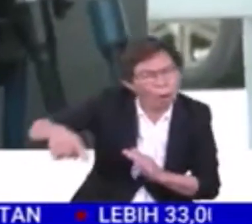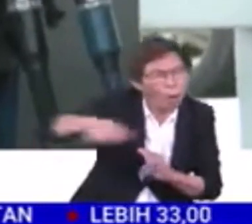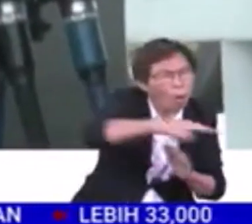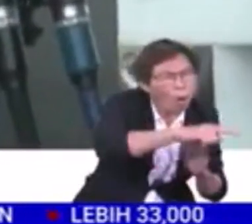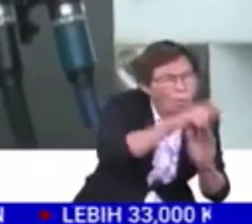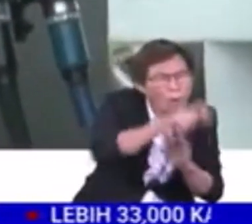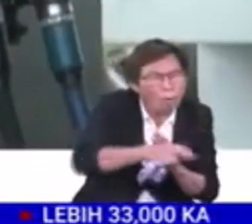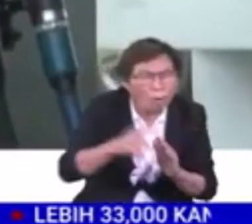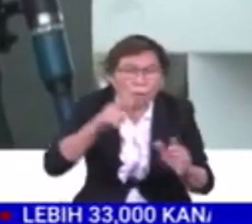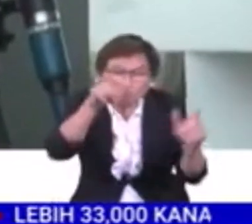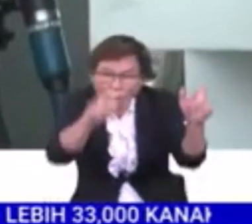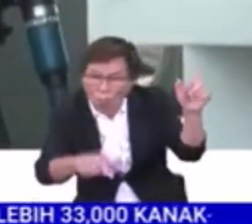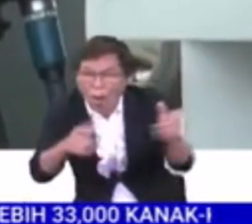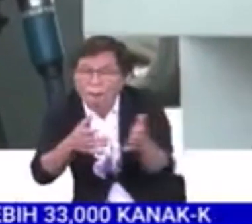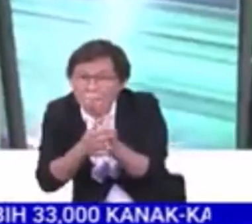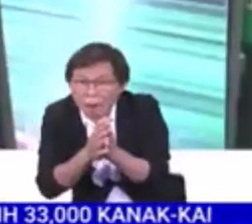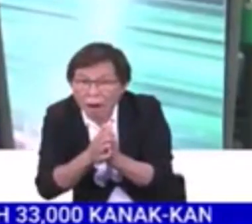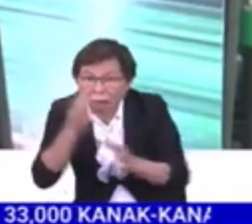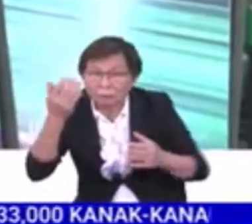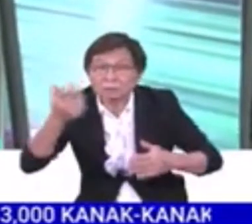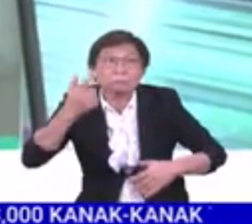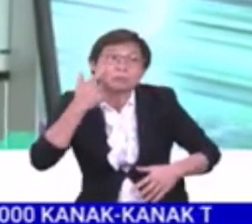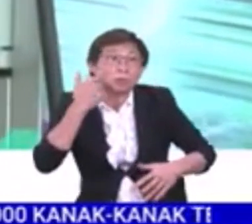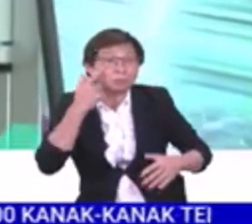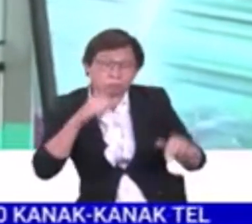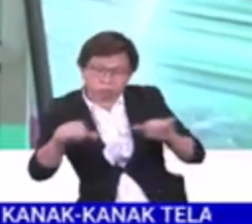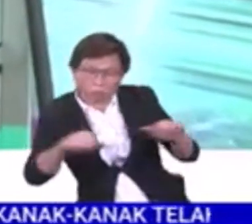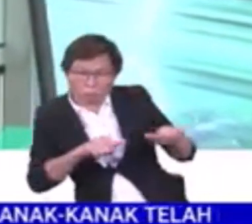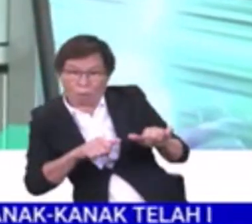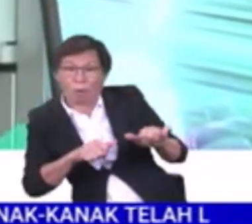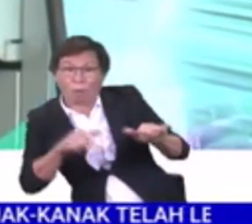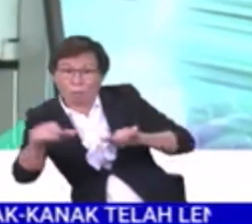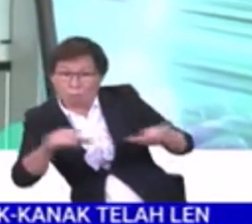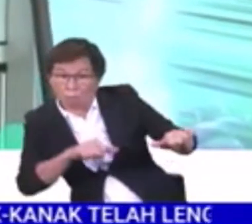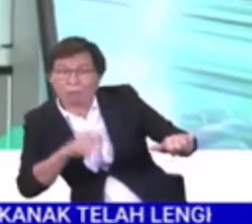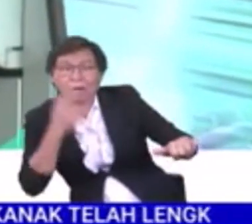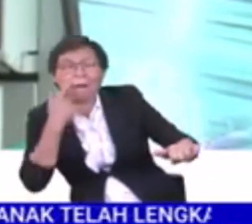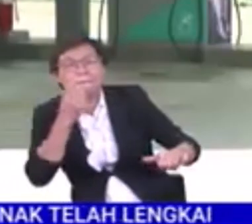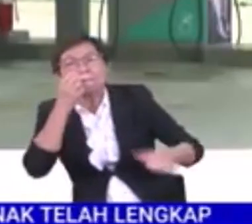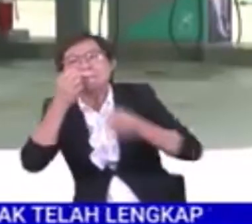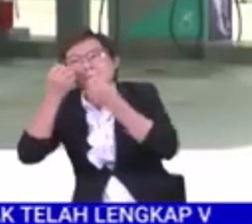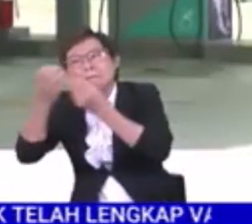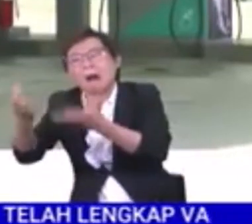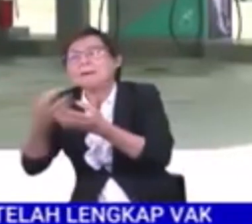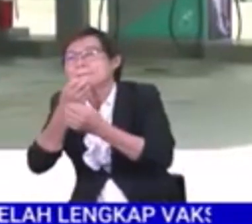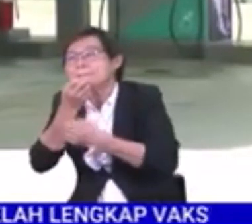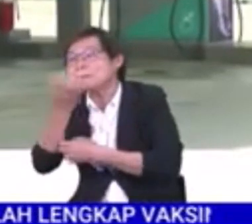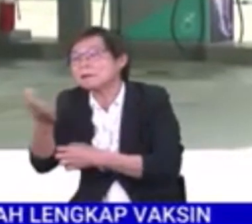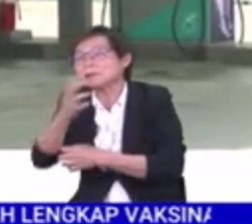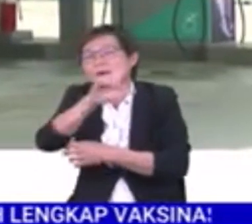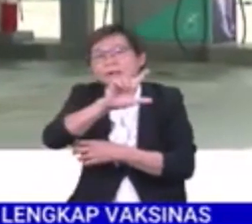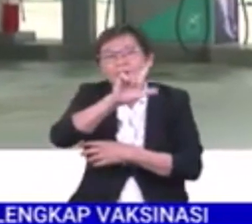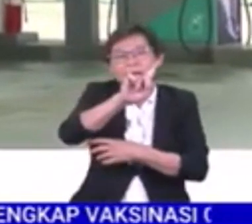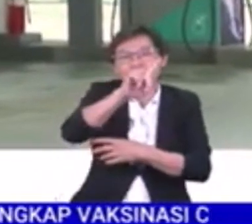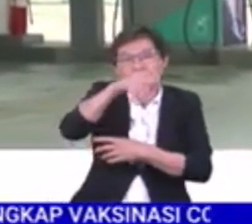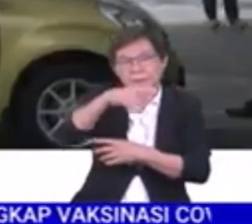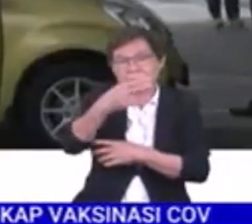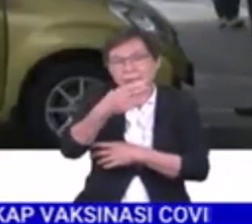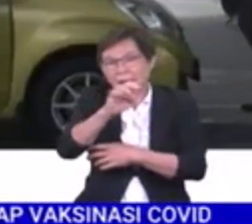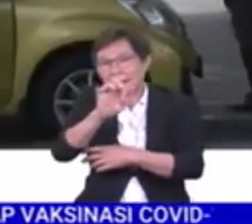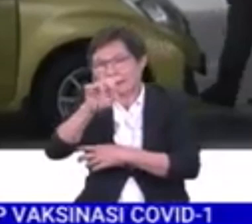yang mengetahui sembarang activity seumpamanya mengalungkan kepada CPNS IPB maklumat lengkap dan lokasi